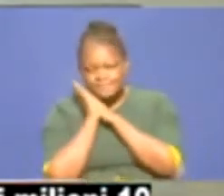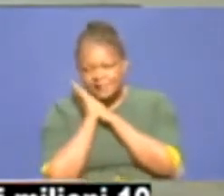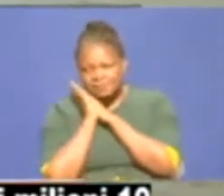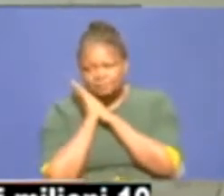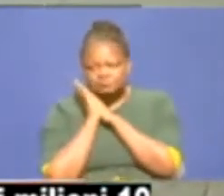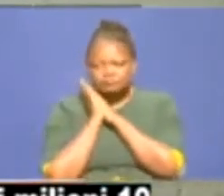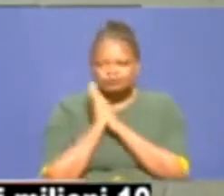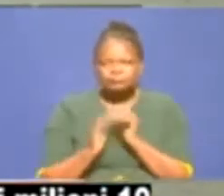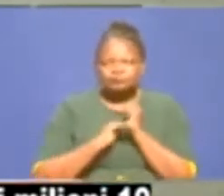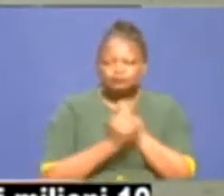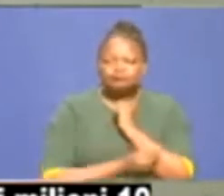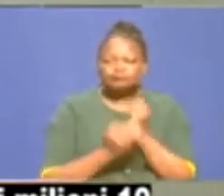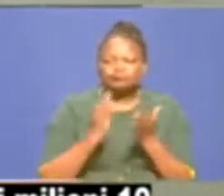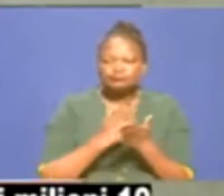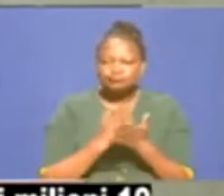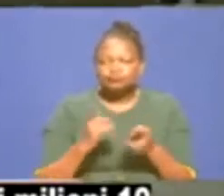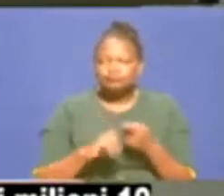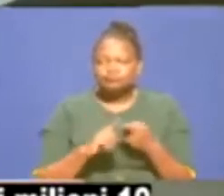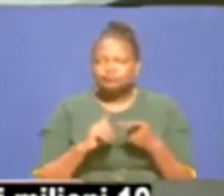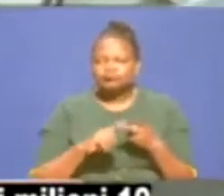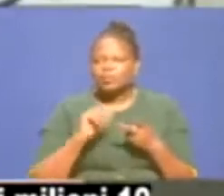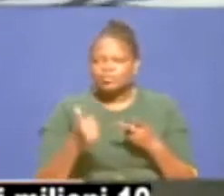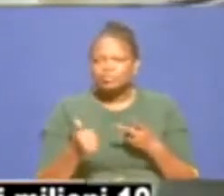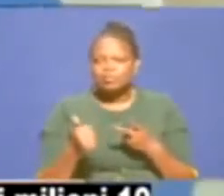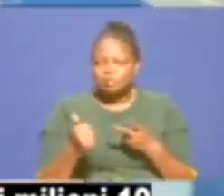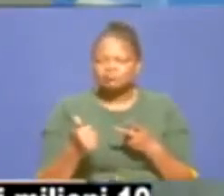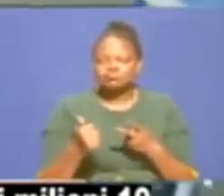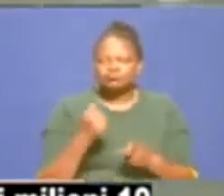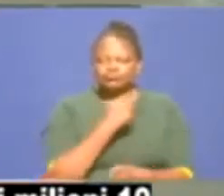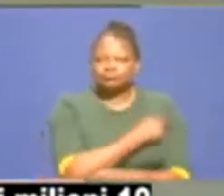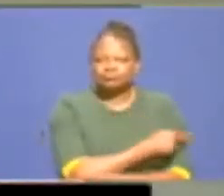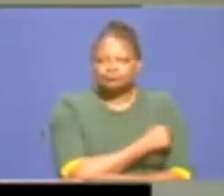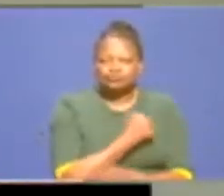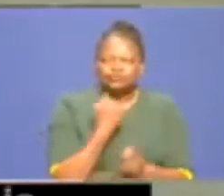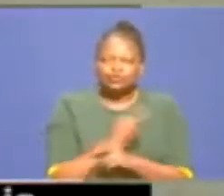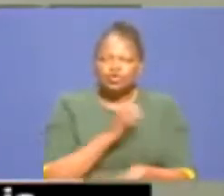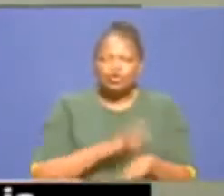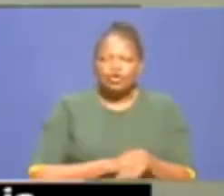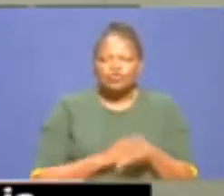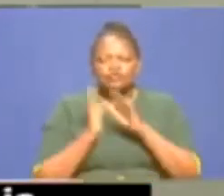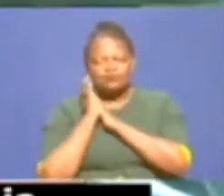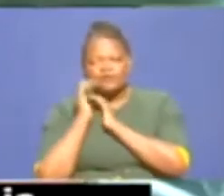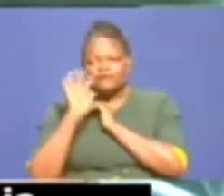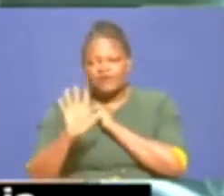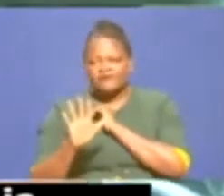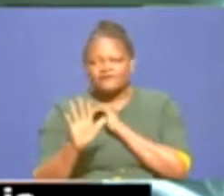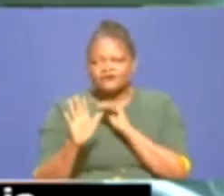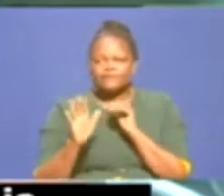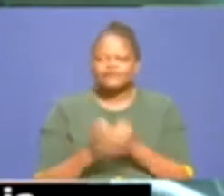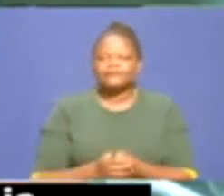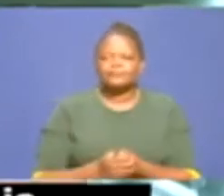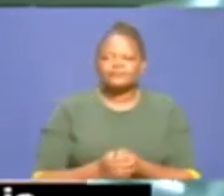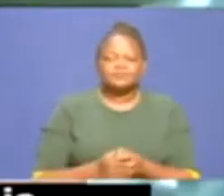wajawazito. Vitata mazi viwili ili hali za anati ya Nkamia ilipokea vitanda 5 kwenye wadi ya kina mama